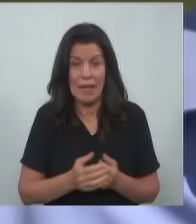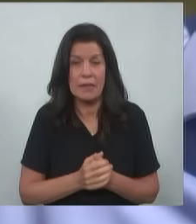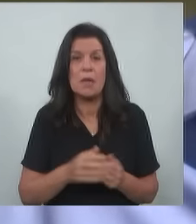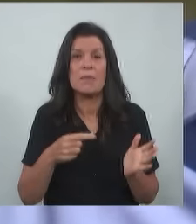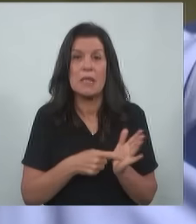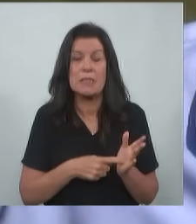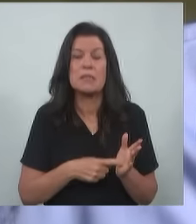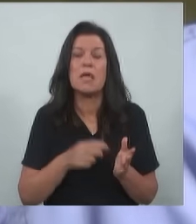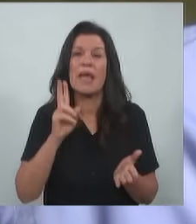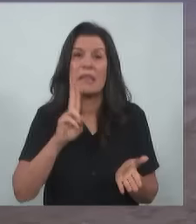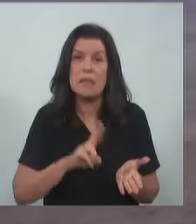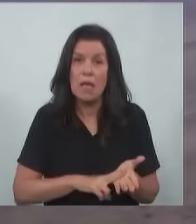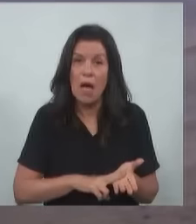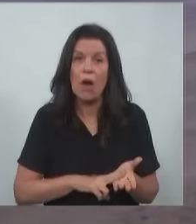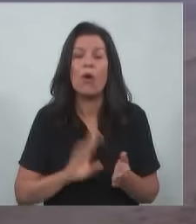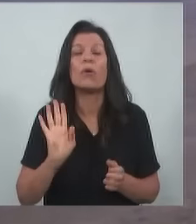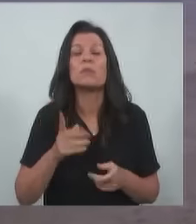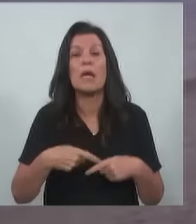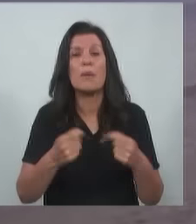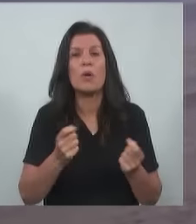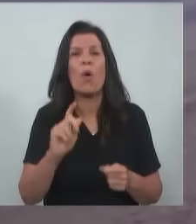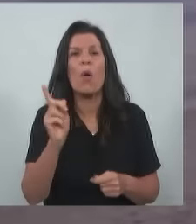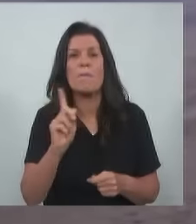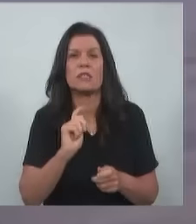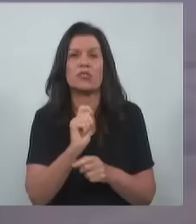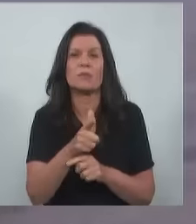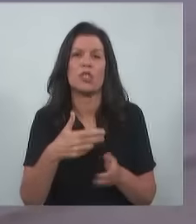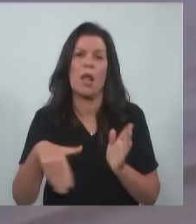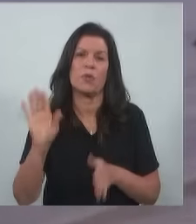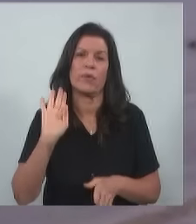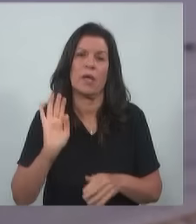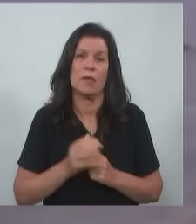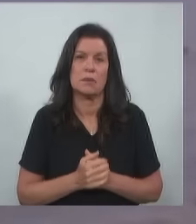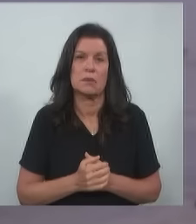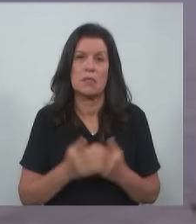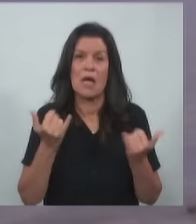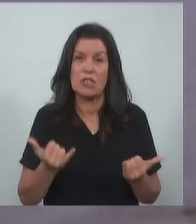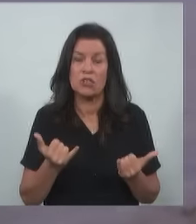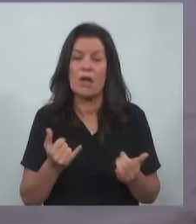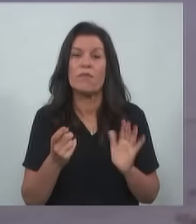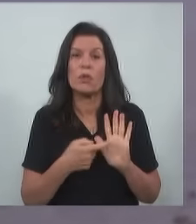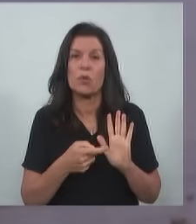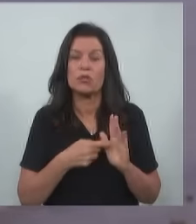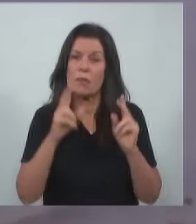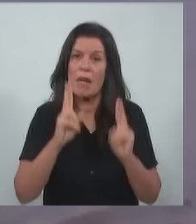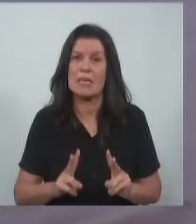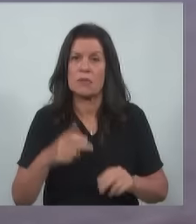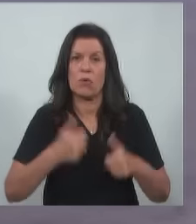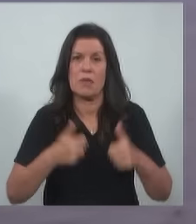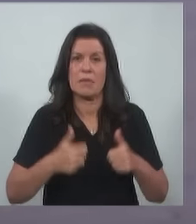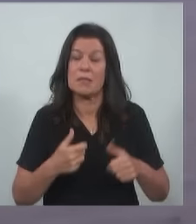את זה בשיטה של המרבה במחיר. אנחנו דורשים בנקודת הזמן הזאת לעצור את המכרז, מיידית לבטל